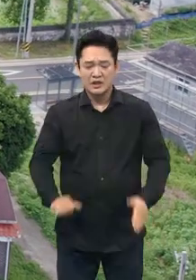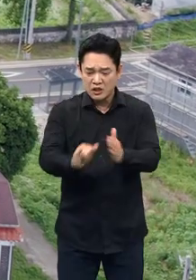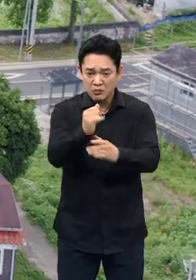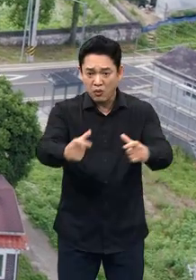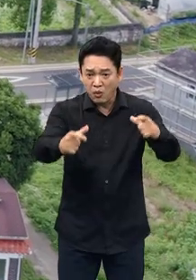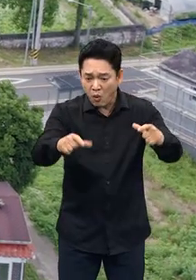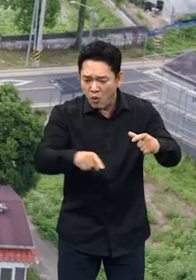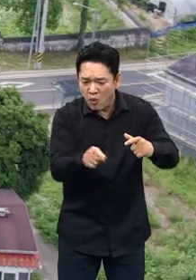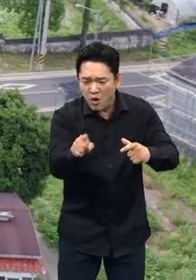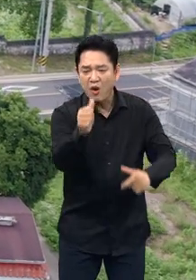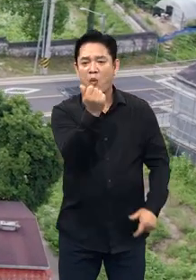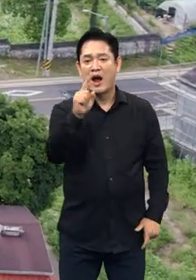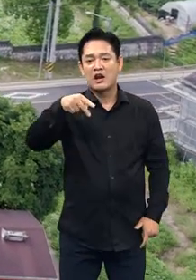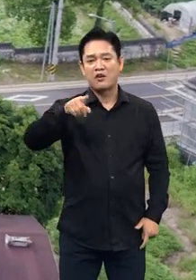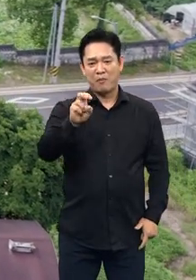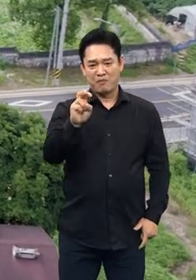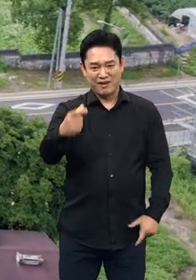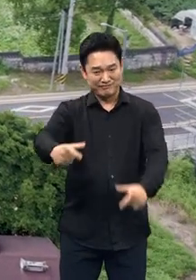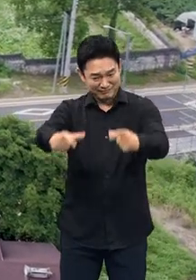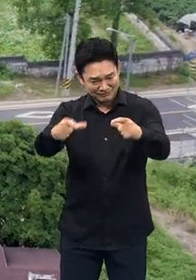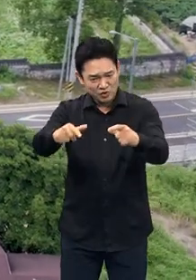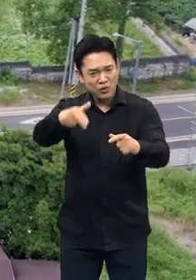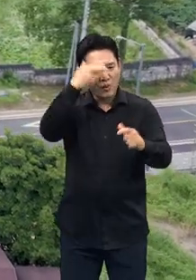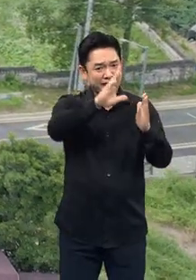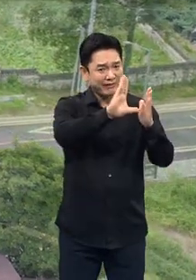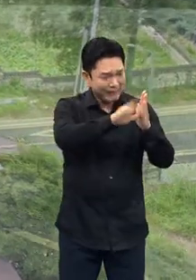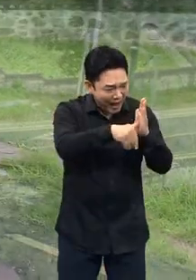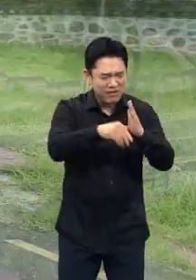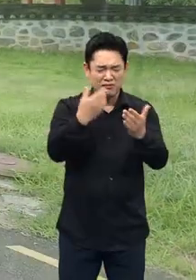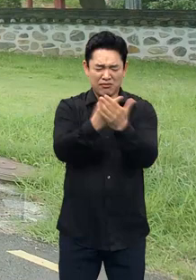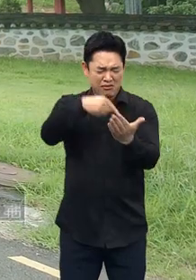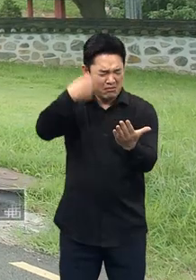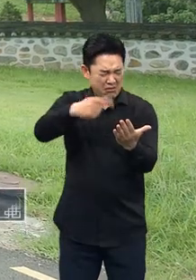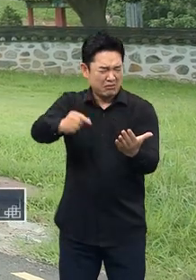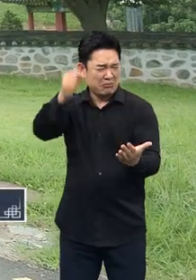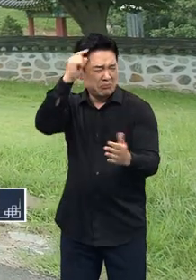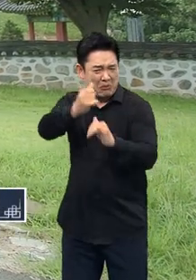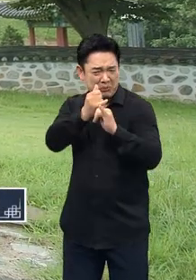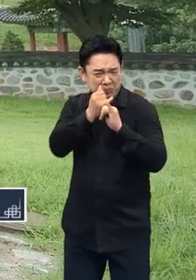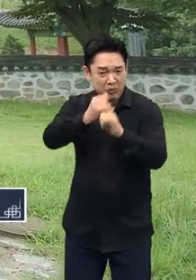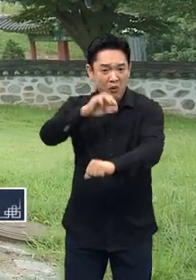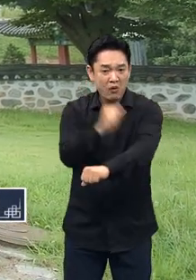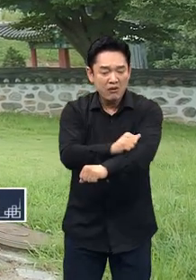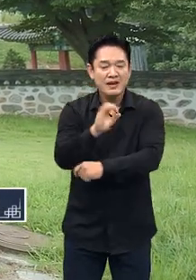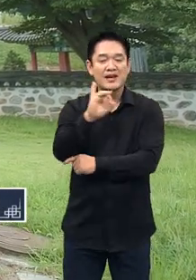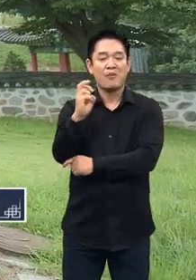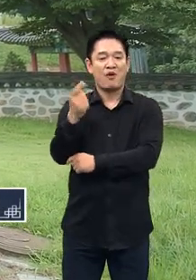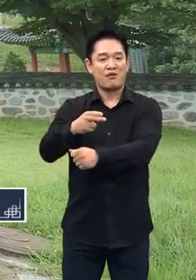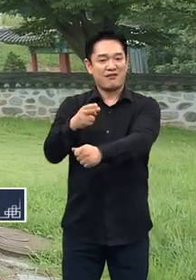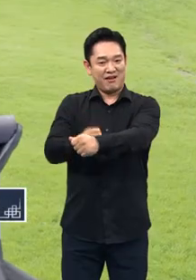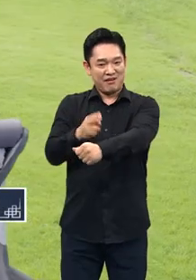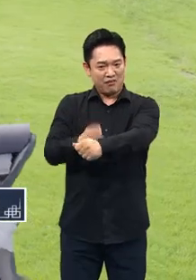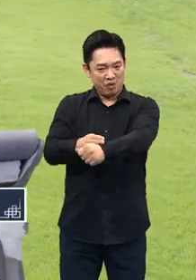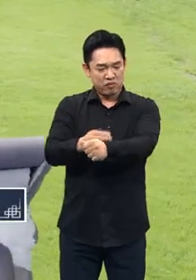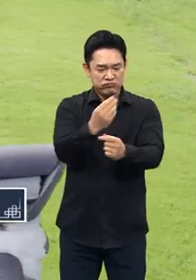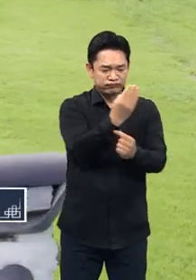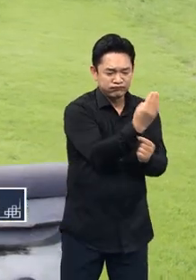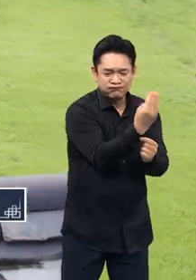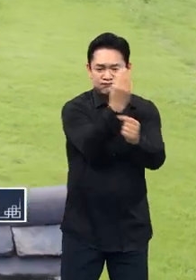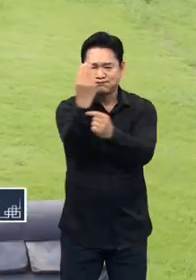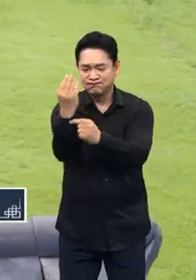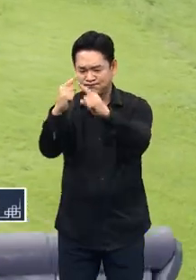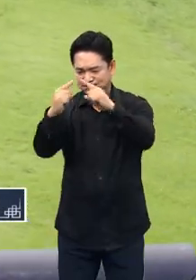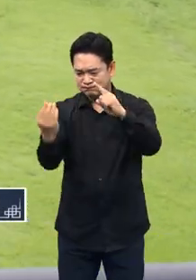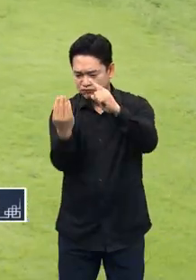경기도 김포시 화성면에는 조선시대의 문신인 이묵선생의 위패를 모신 사당인